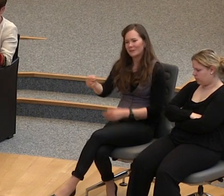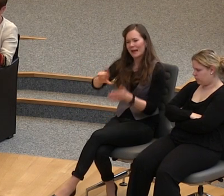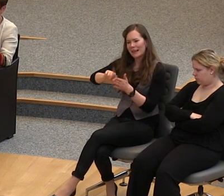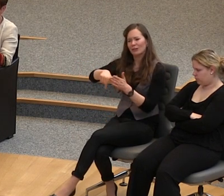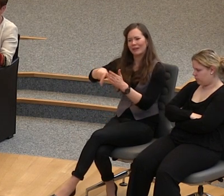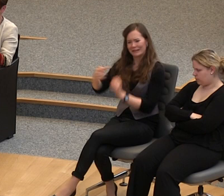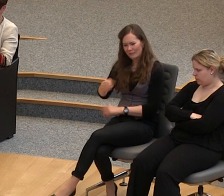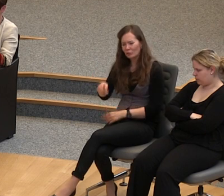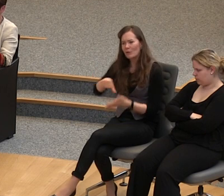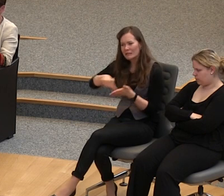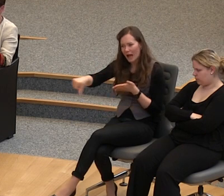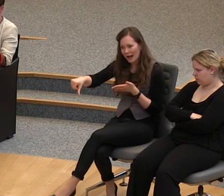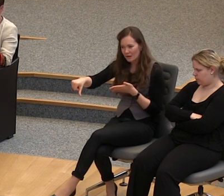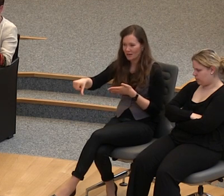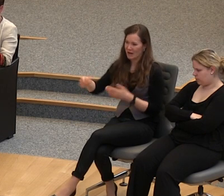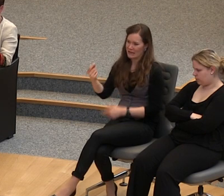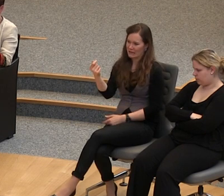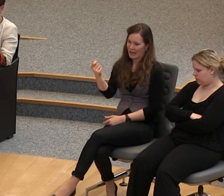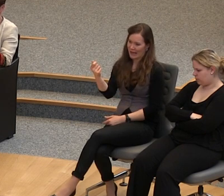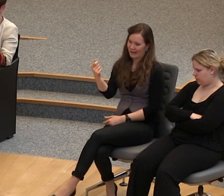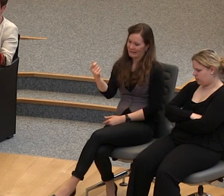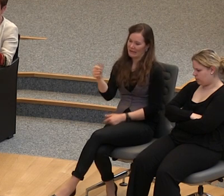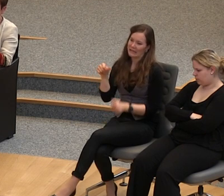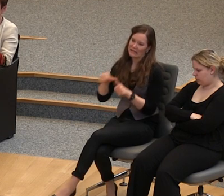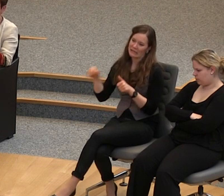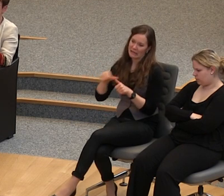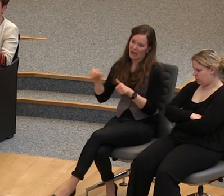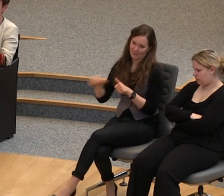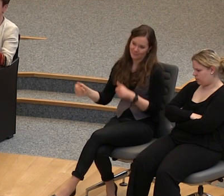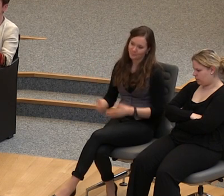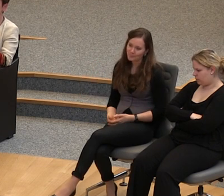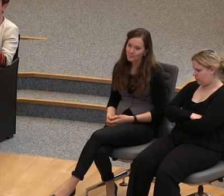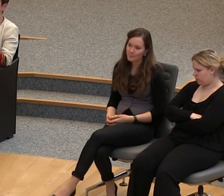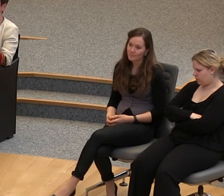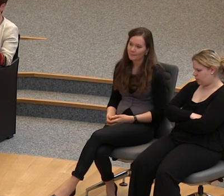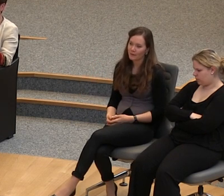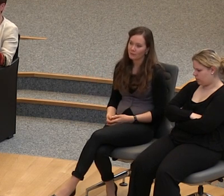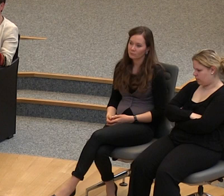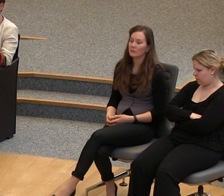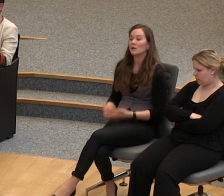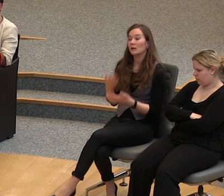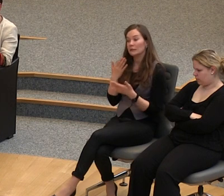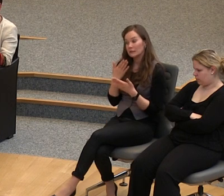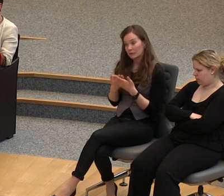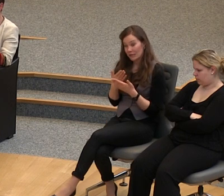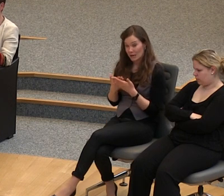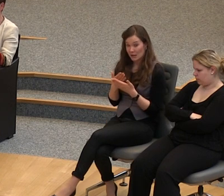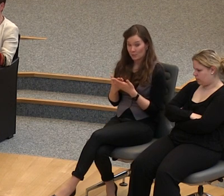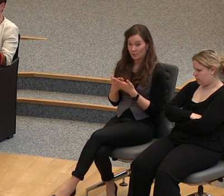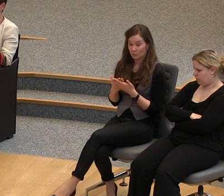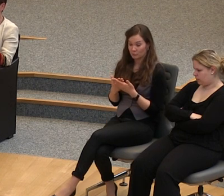Eingliederungshilfe finanzieren, finanziell am Rande ihrer Möglichkeiten angekommen sind. Und das